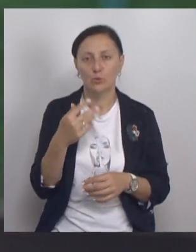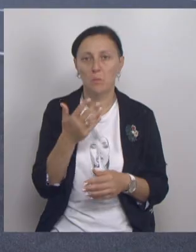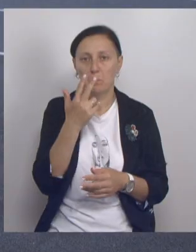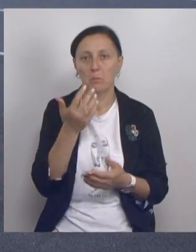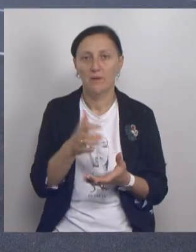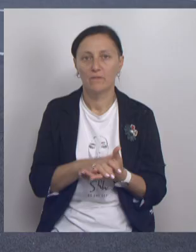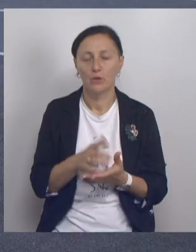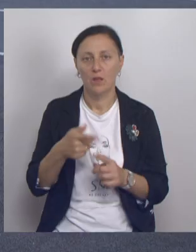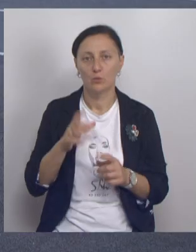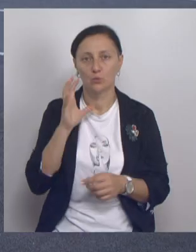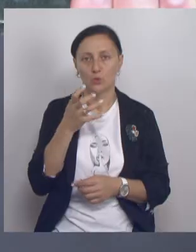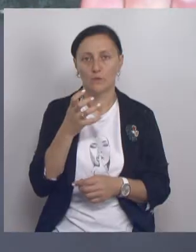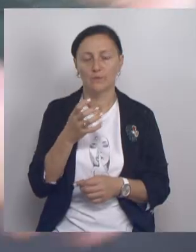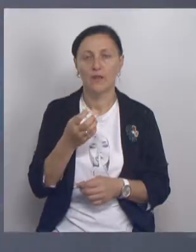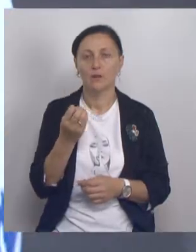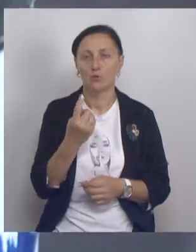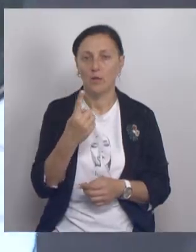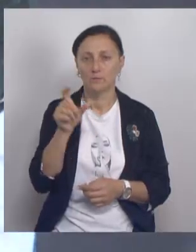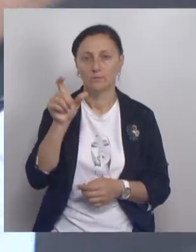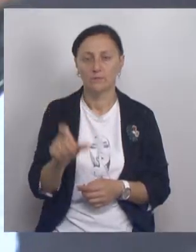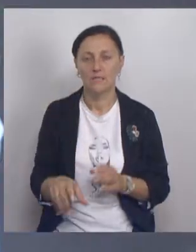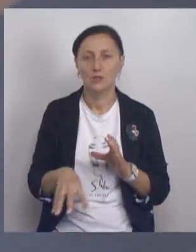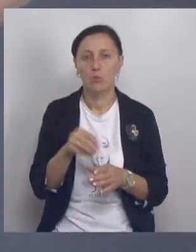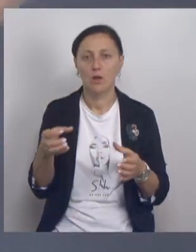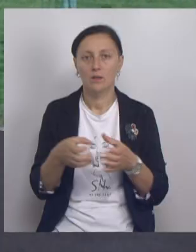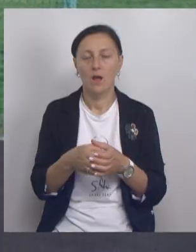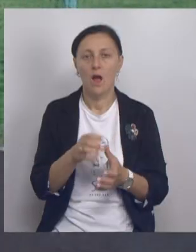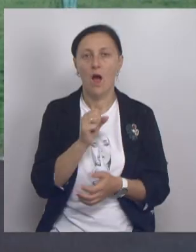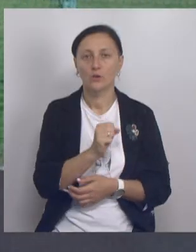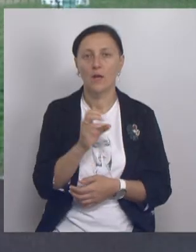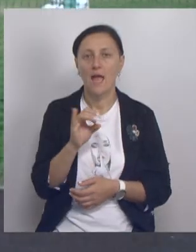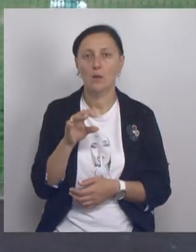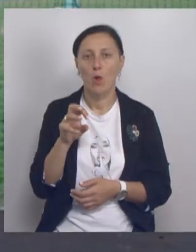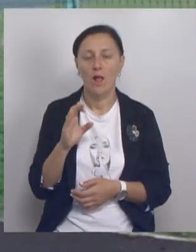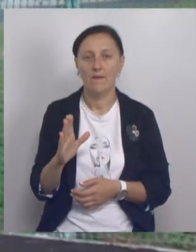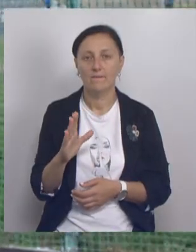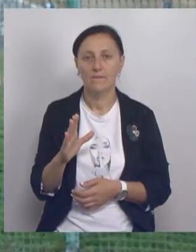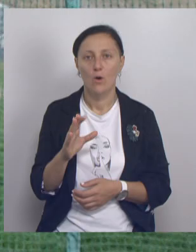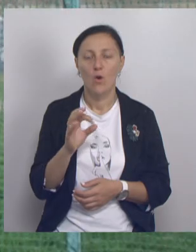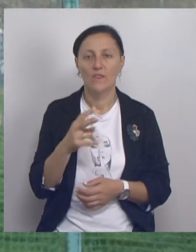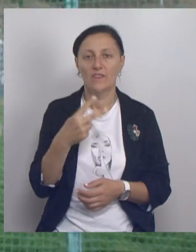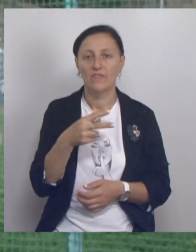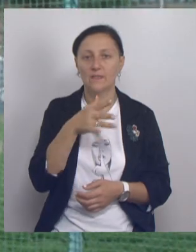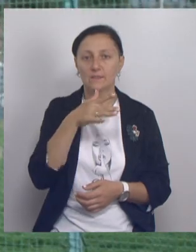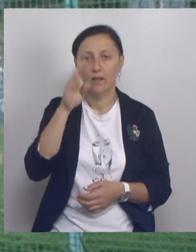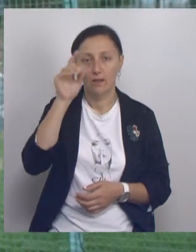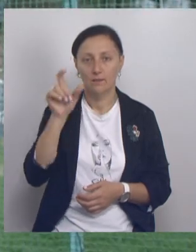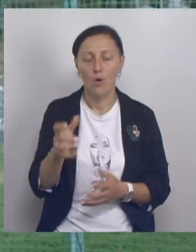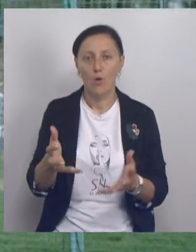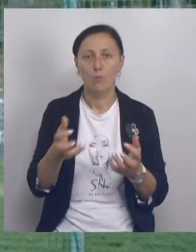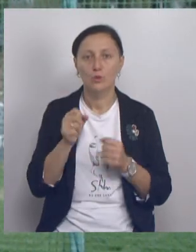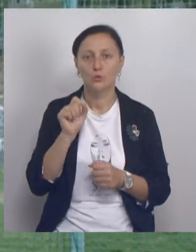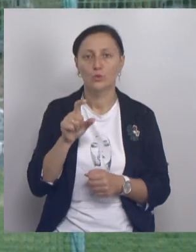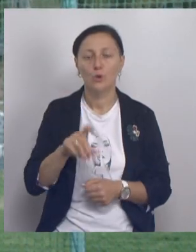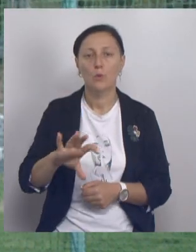серьезно. Еще один наш земляк в составе сборной России – Артем Ермолаев. В своей весовой категории 20-летний парень получил золотую